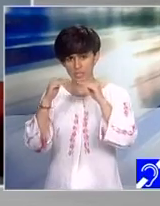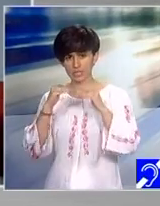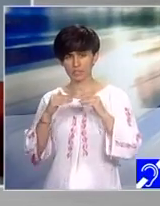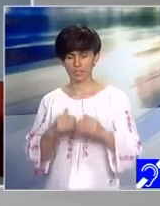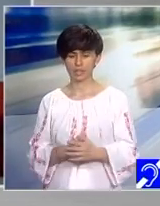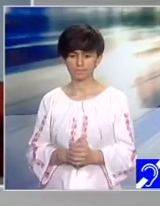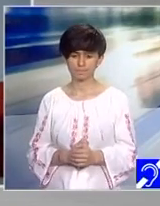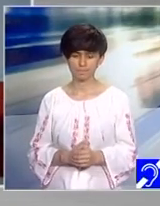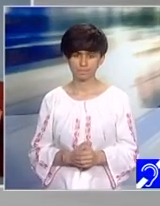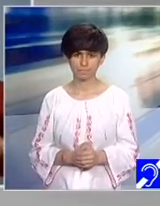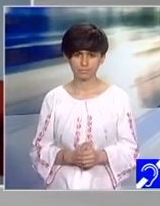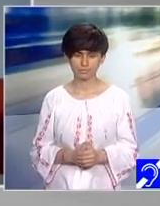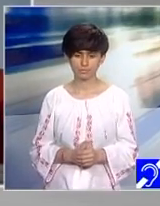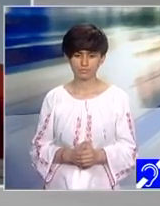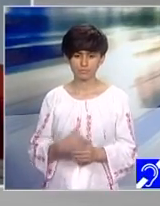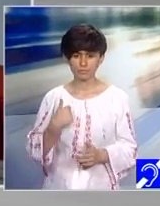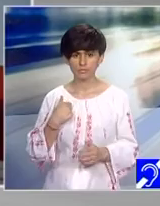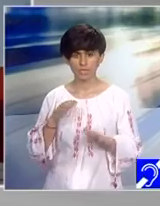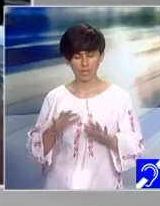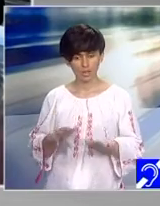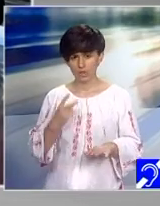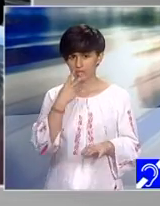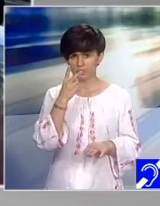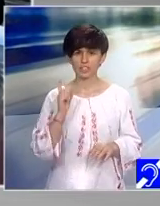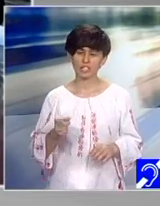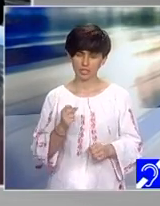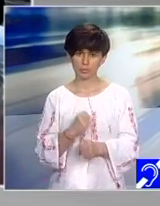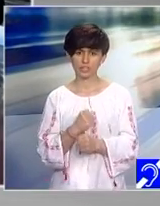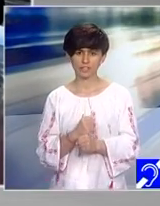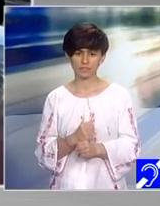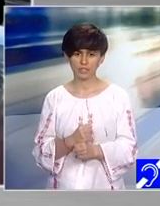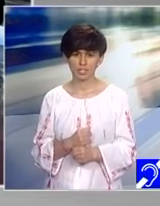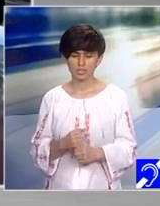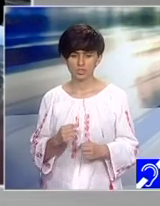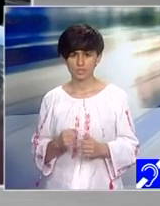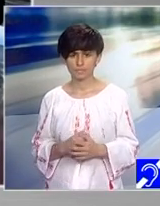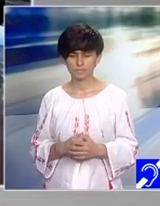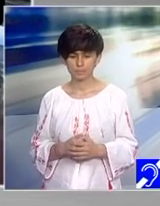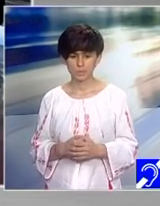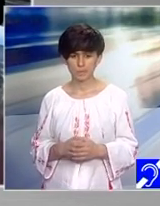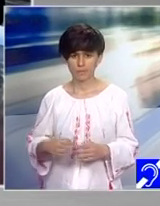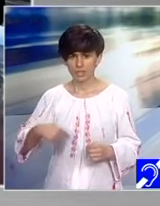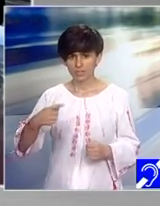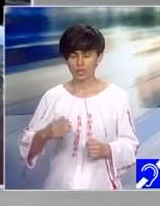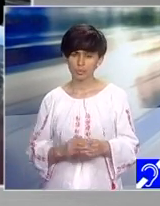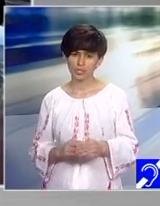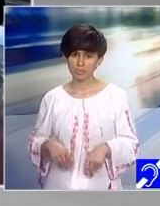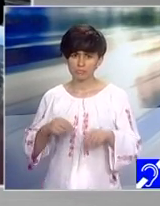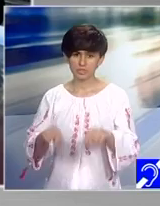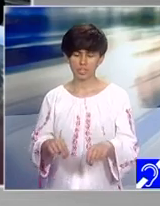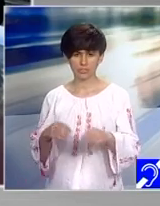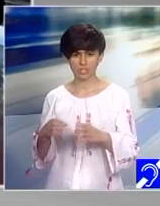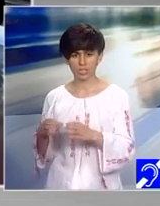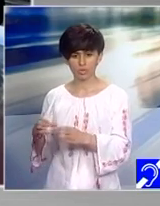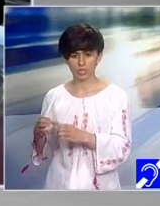mai mare, nu? Așa văd eu că ar trebui să fie. Și la un moment dat se ajunge la un colectiv de elaborare